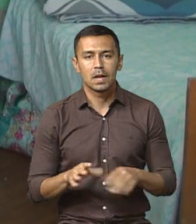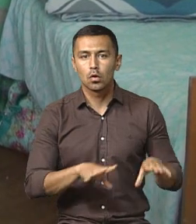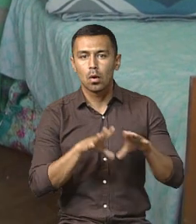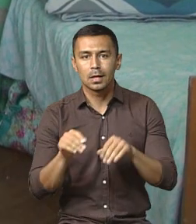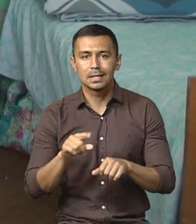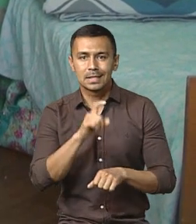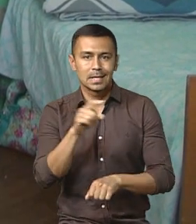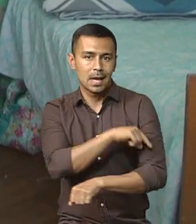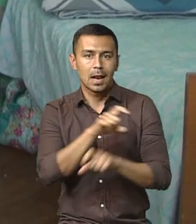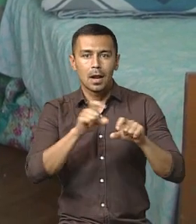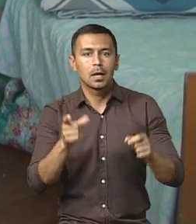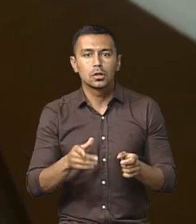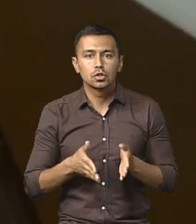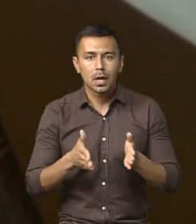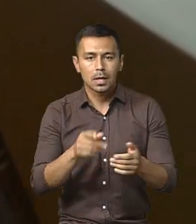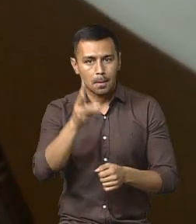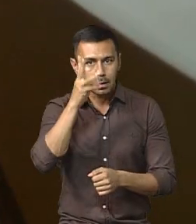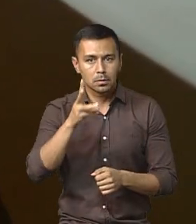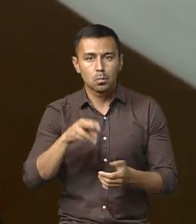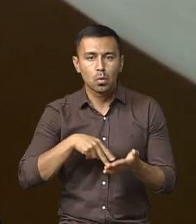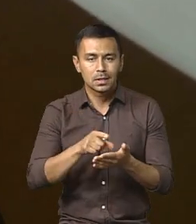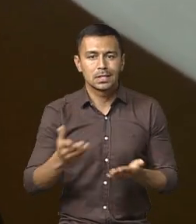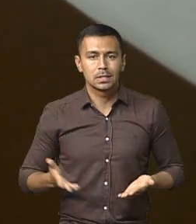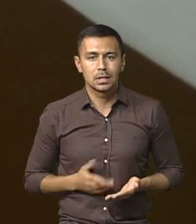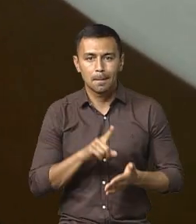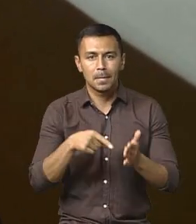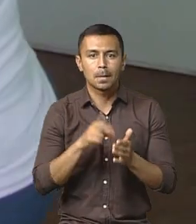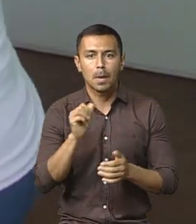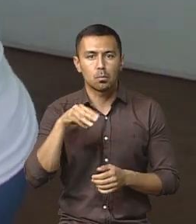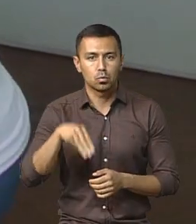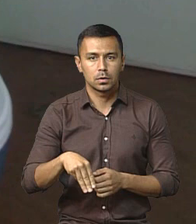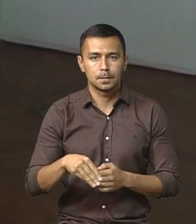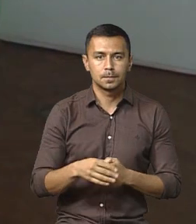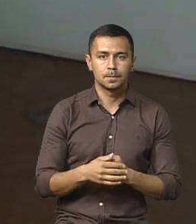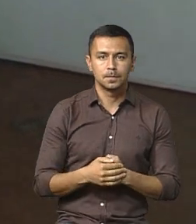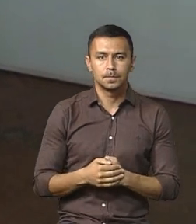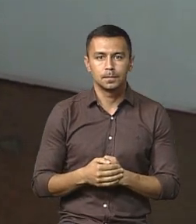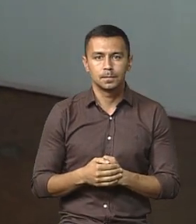Евакуація з лікарні. Який шлях на Хмельниччину пройшли жителі Бахмута?